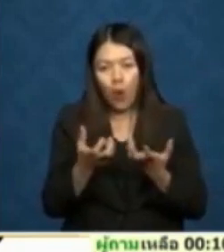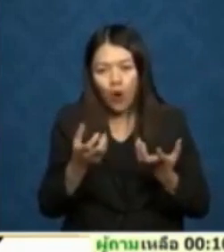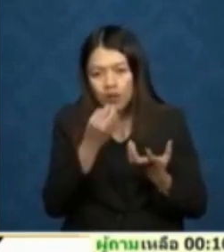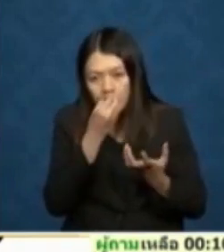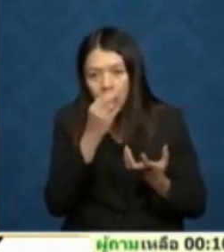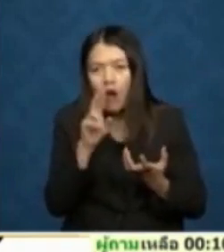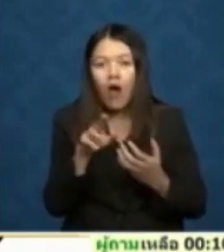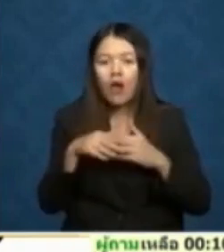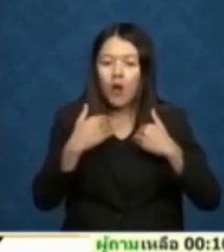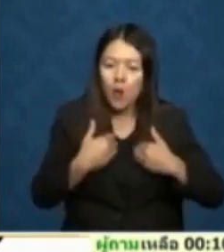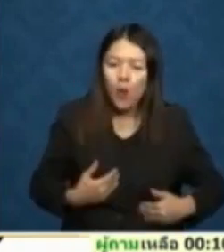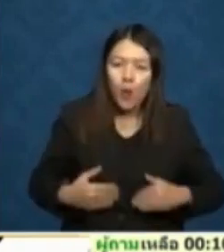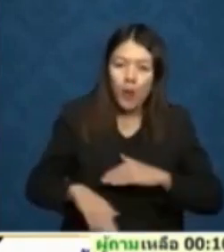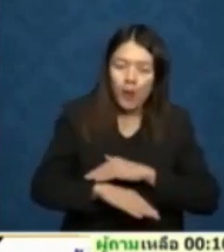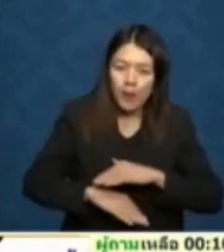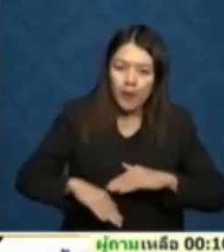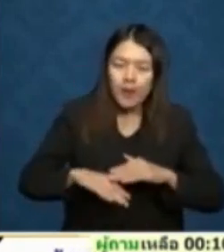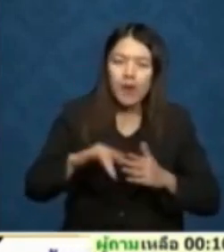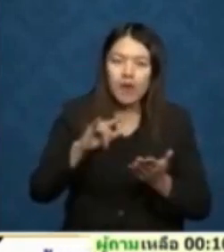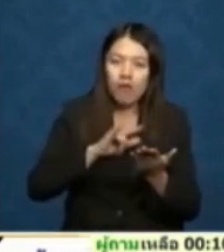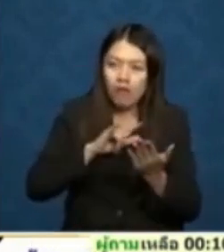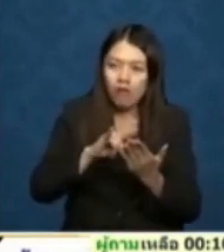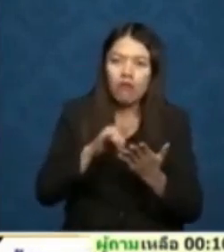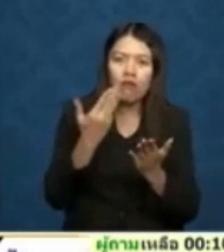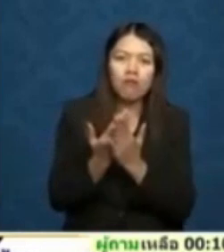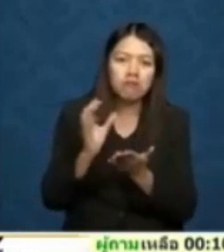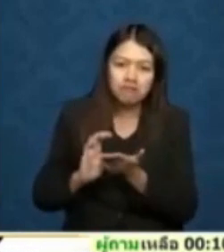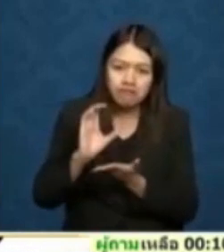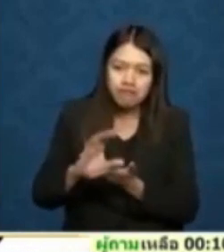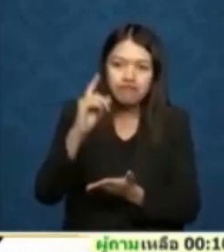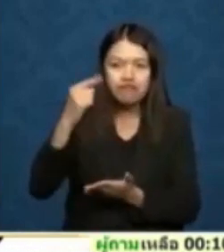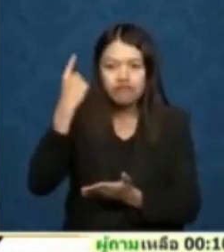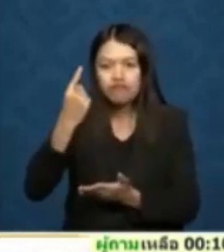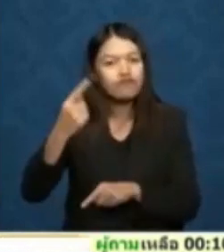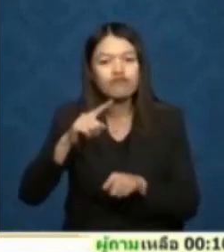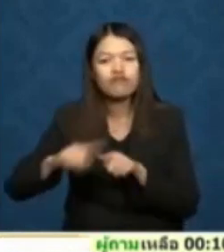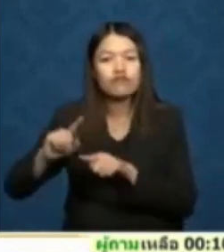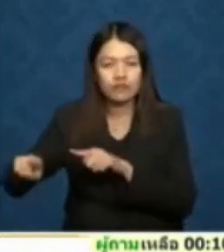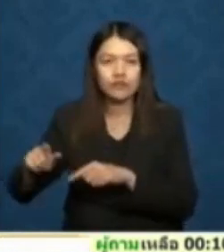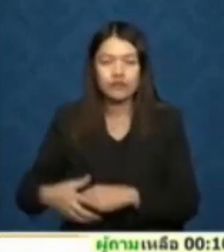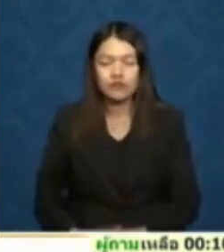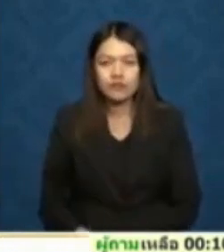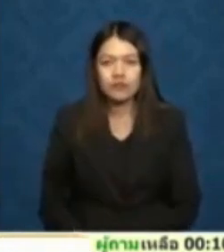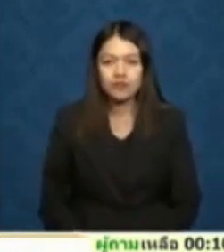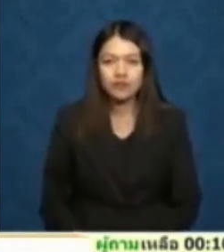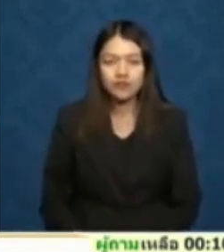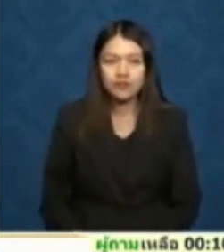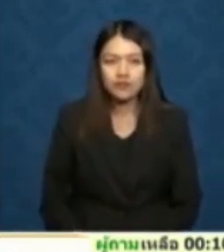พื้นฐานต่างๆเรื่องการบินในเรื่องการลงทุนเรื่องท่องเที่ยวซึ่งโดยแล้ว